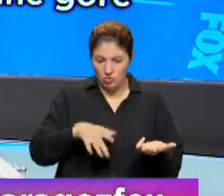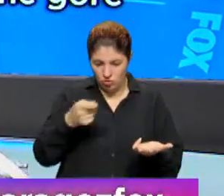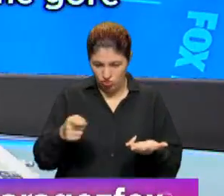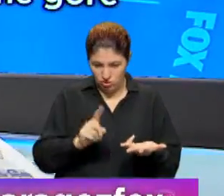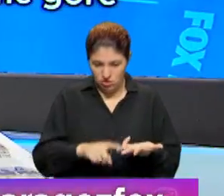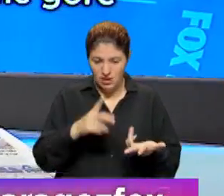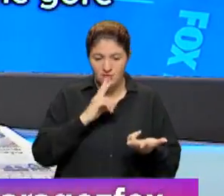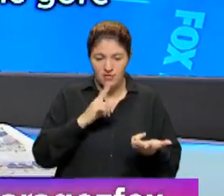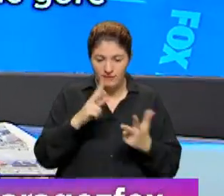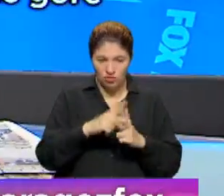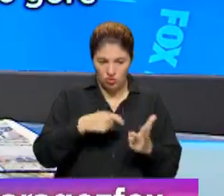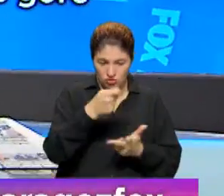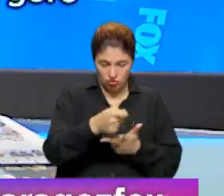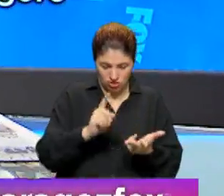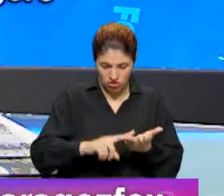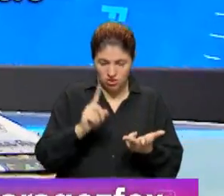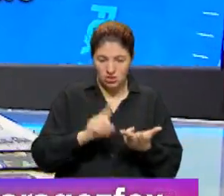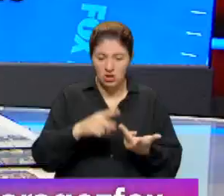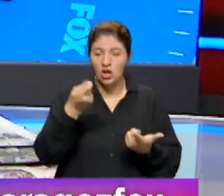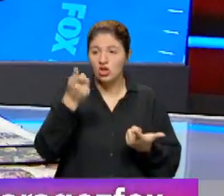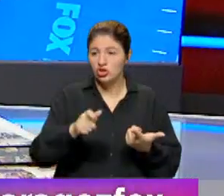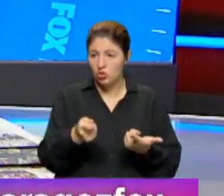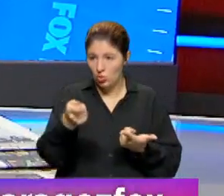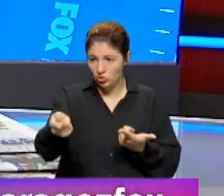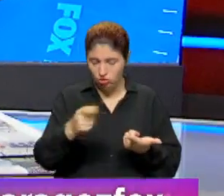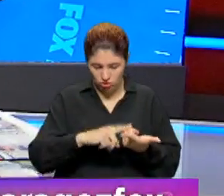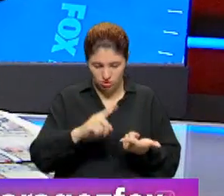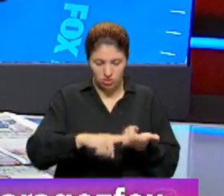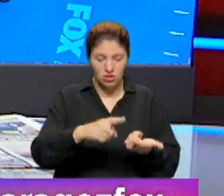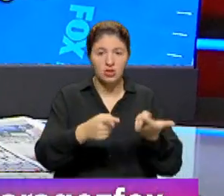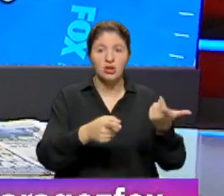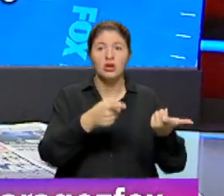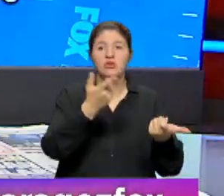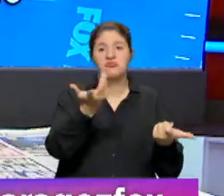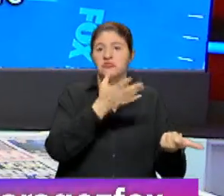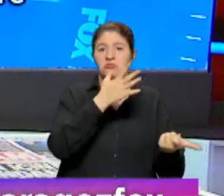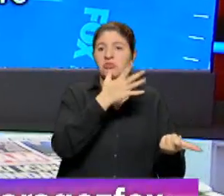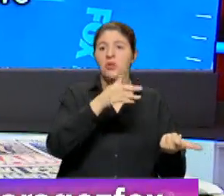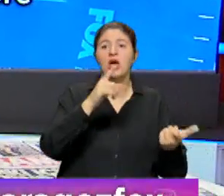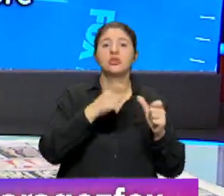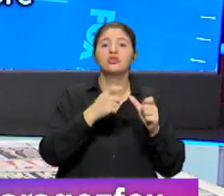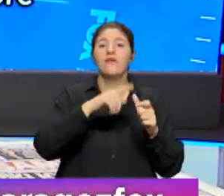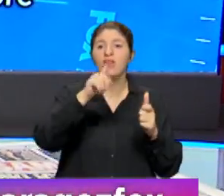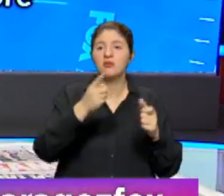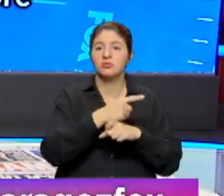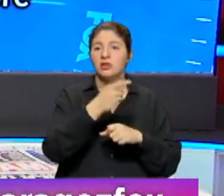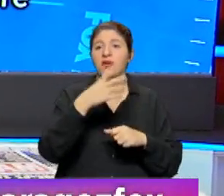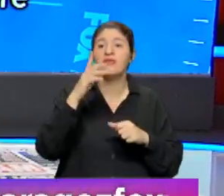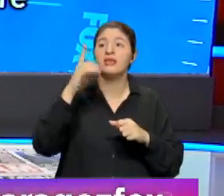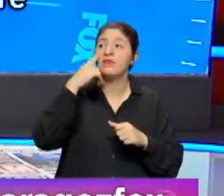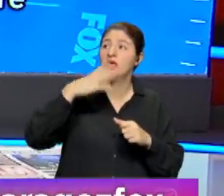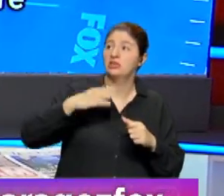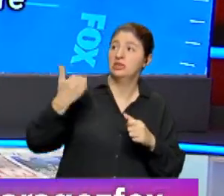ödeyecek Elektrik faturasını mı ödeyecek işçisinin parasını mı ödeyecek işte ne bileyim stopaj vesaire devletin istediği